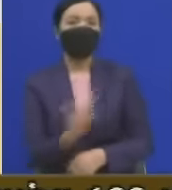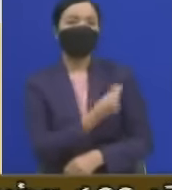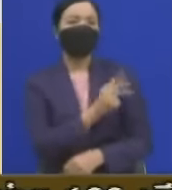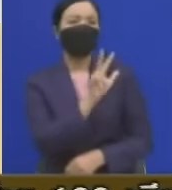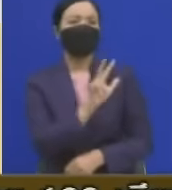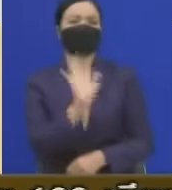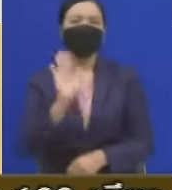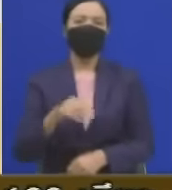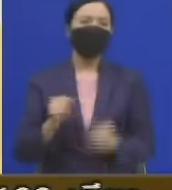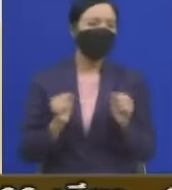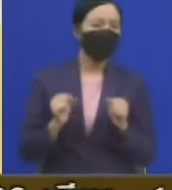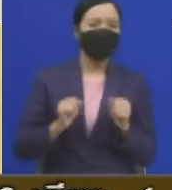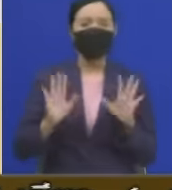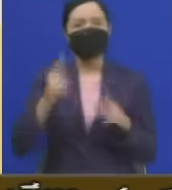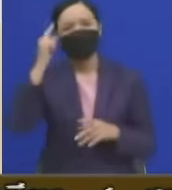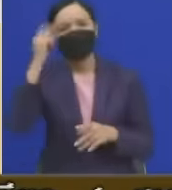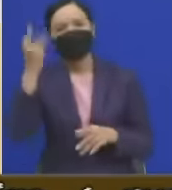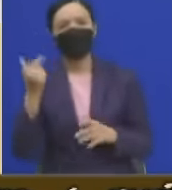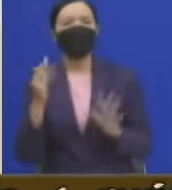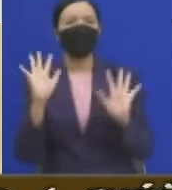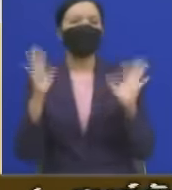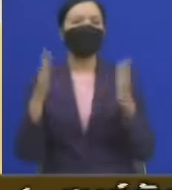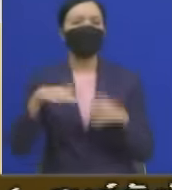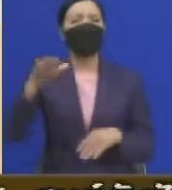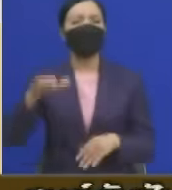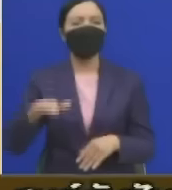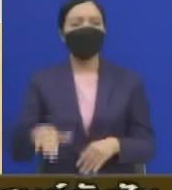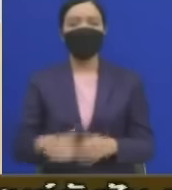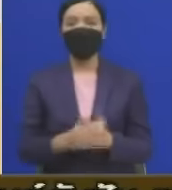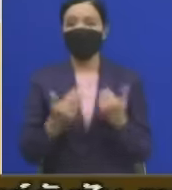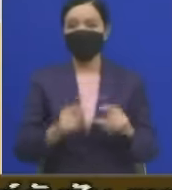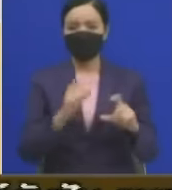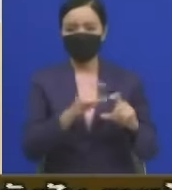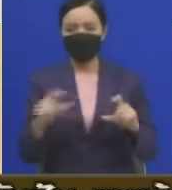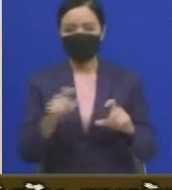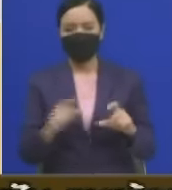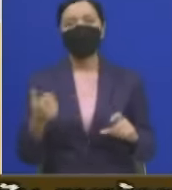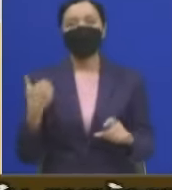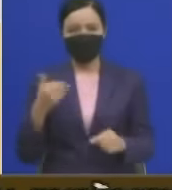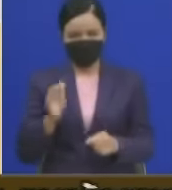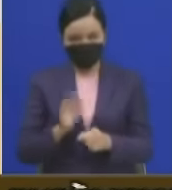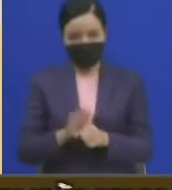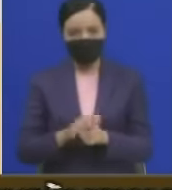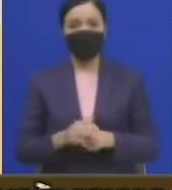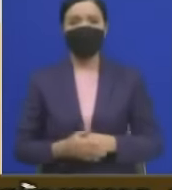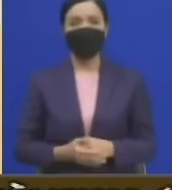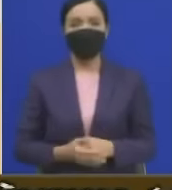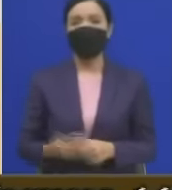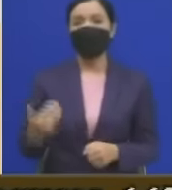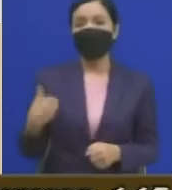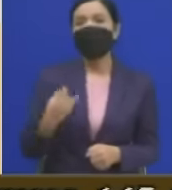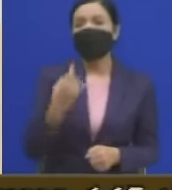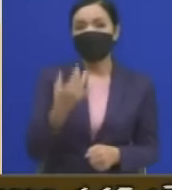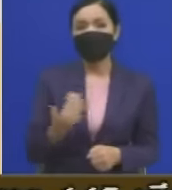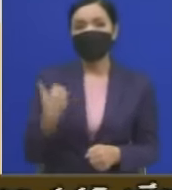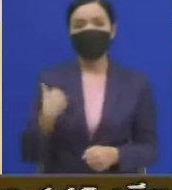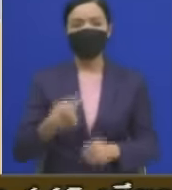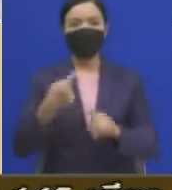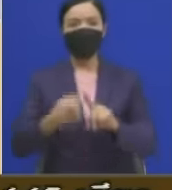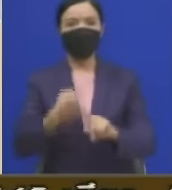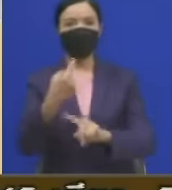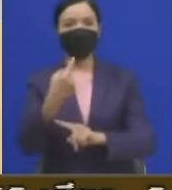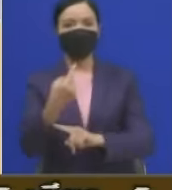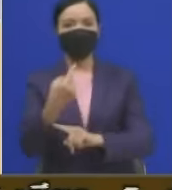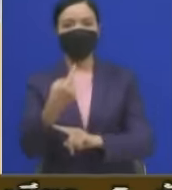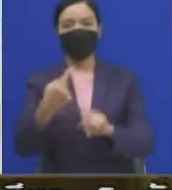โอ้เรื่องของความกลัวความอะไรกังวลเนี่ย ม ันน้อยลงไปเยอะแล้ววัคซีนตอนนี้ก็มีเพียงพอสูตรไหนบ้างทีนี้เดือนมก